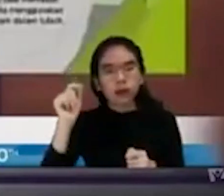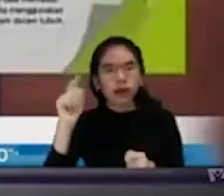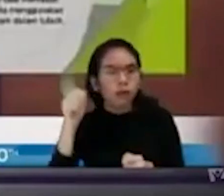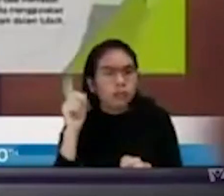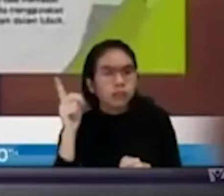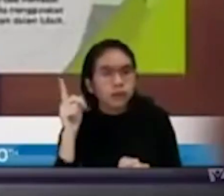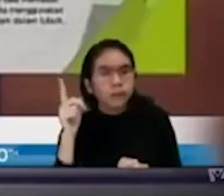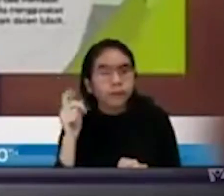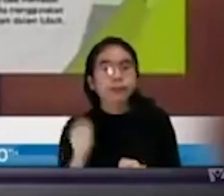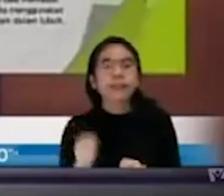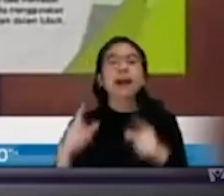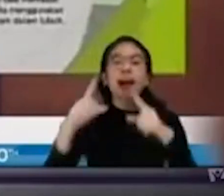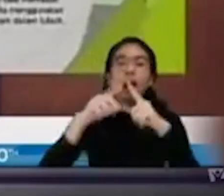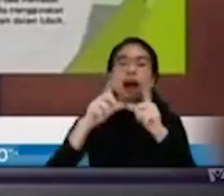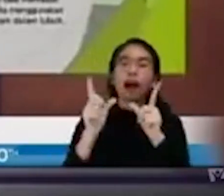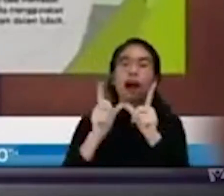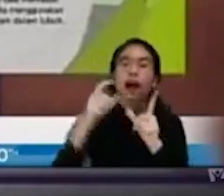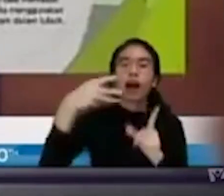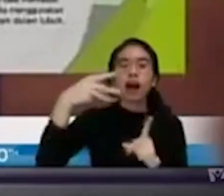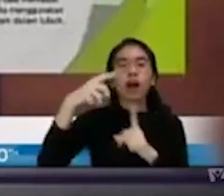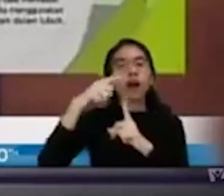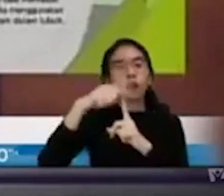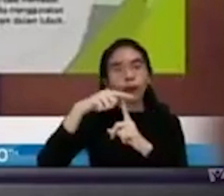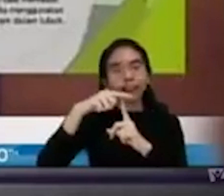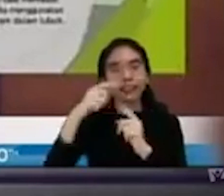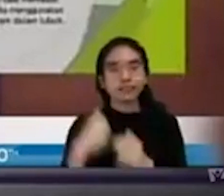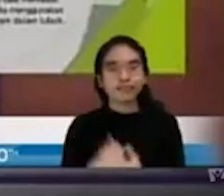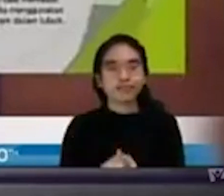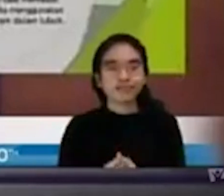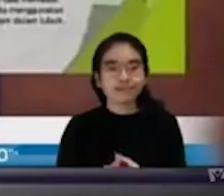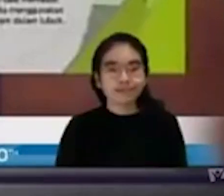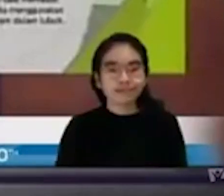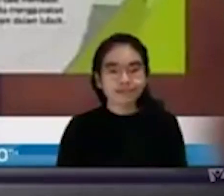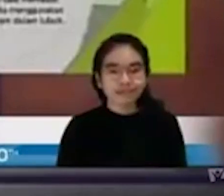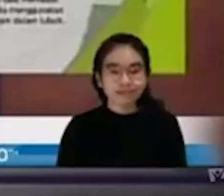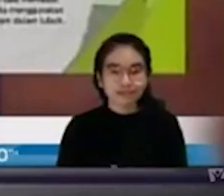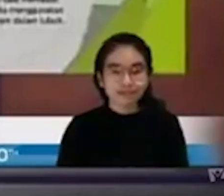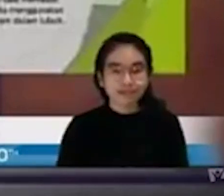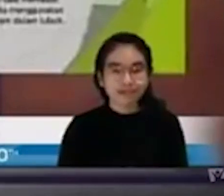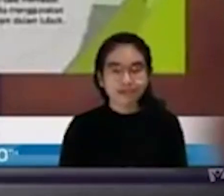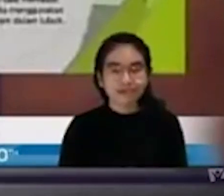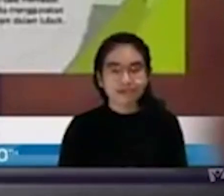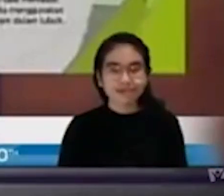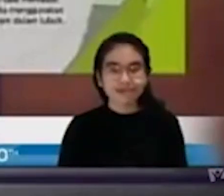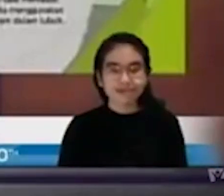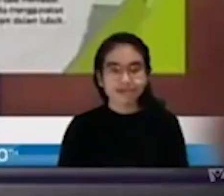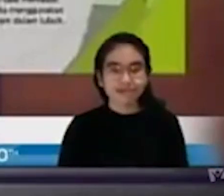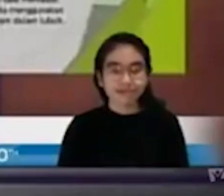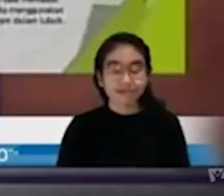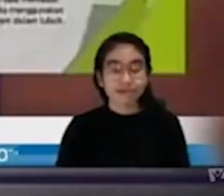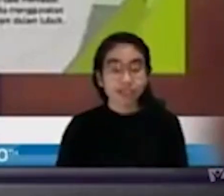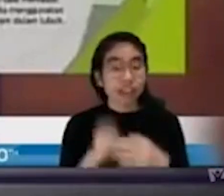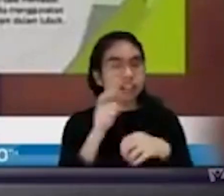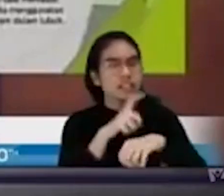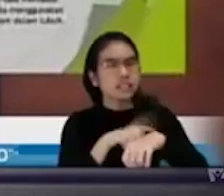garam saat memasak makanan dengan menggunakan bahan bumbu hasil olahan. Ketika menggunakan